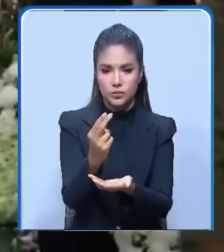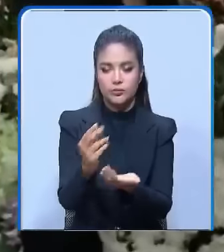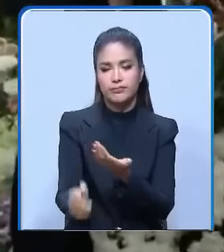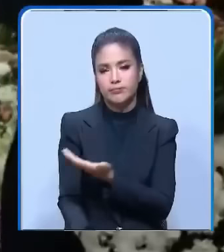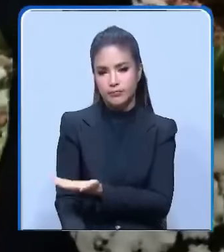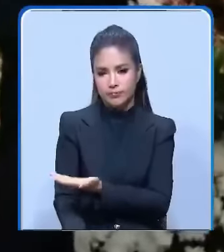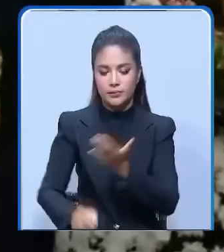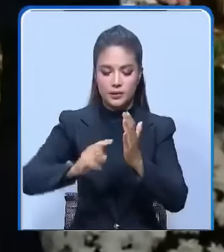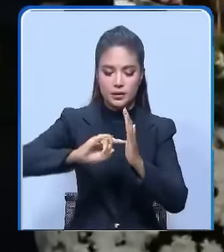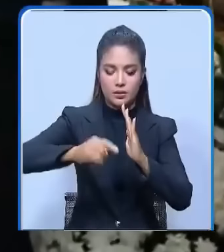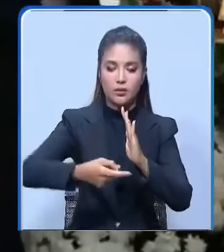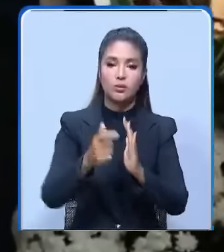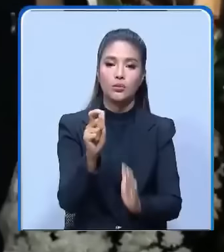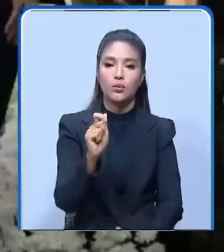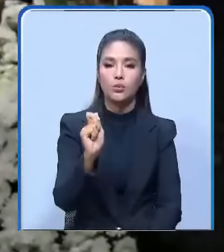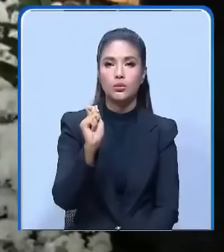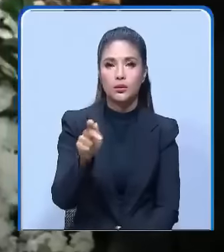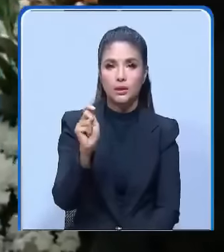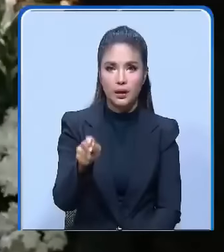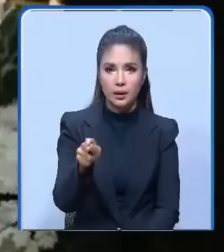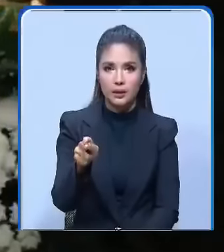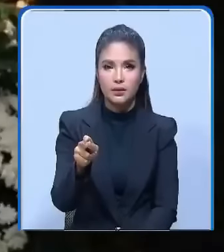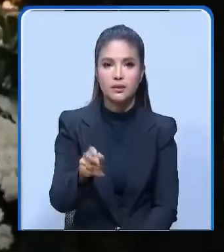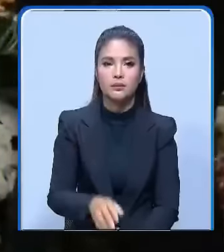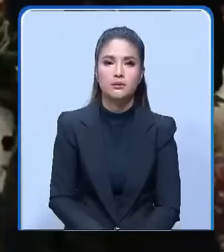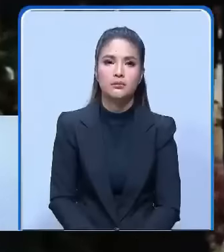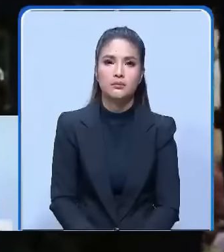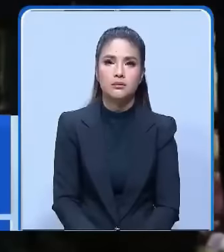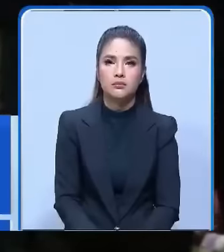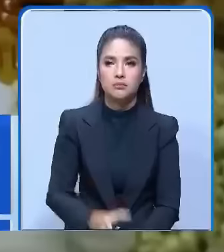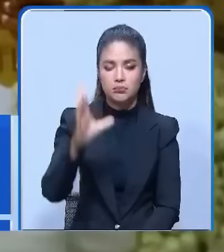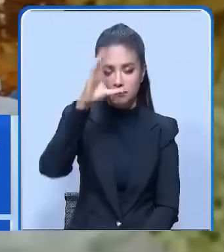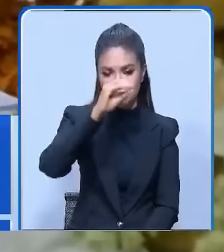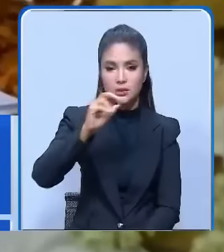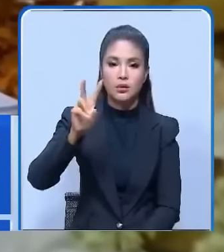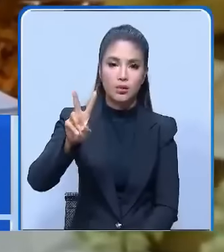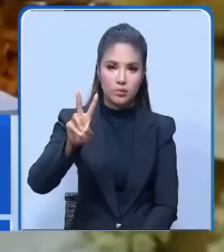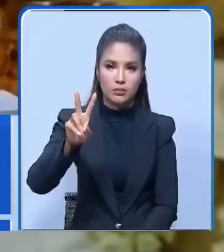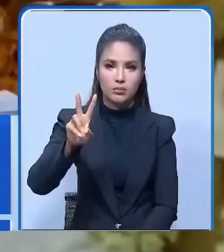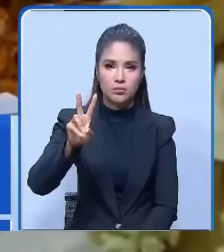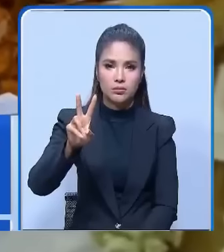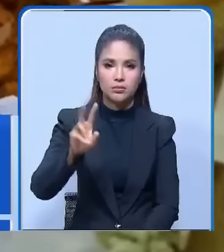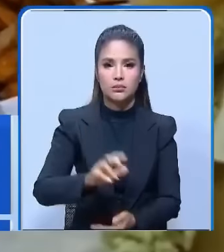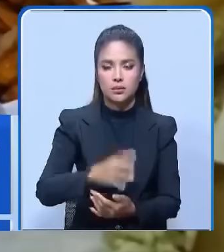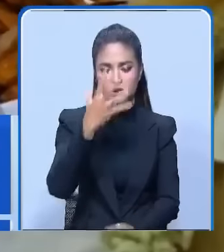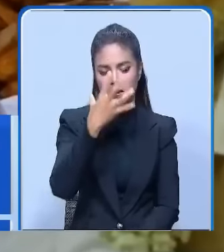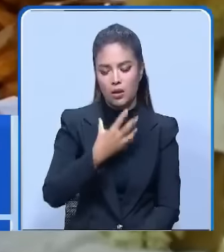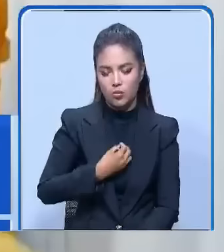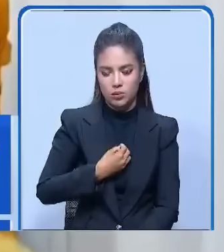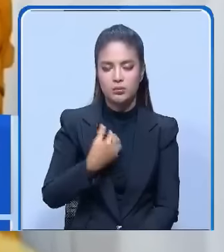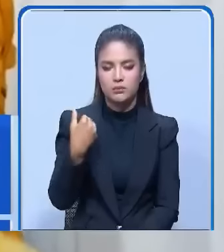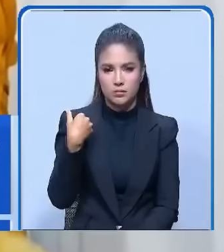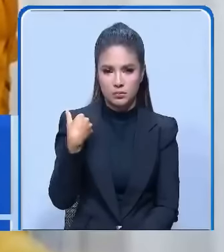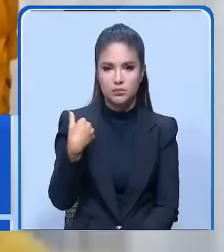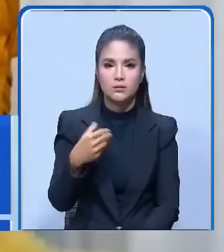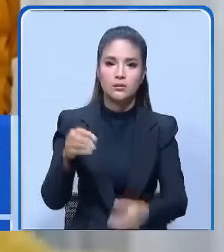านีนะคะต้องบอกว่าบรรยากาศคืนที่2ก็ต้องบอกว่าเป็นไปอย่างเศร้าสลดนะคะมี